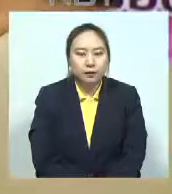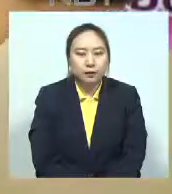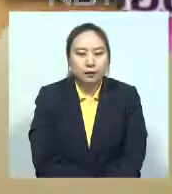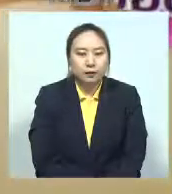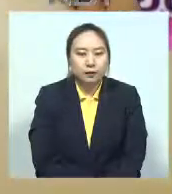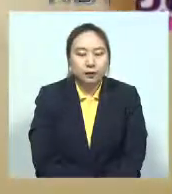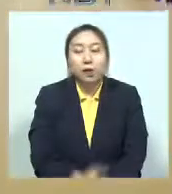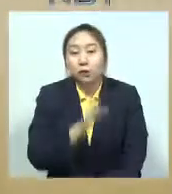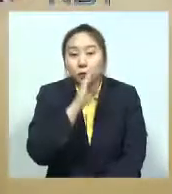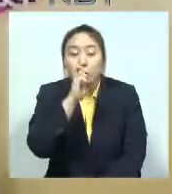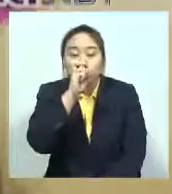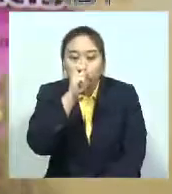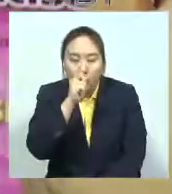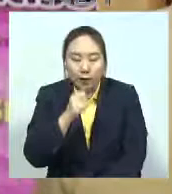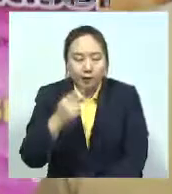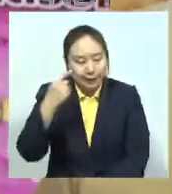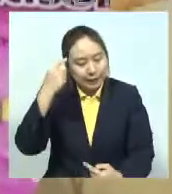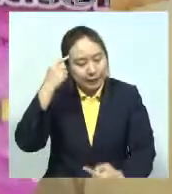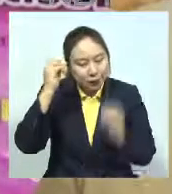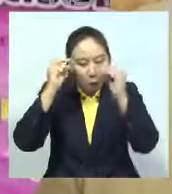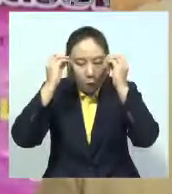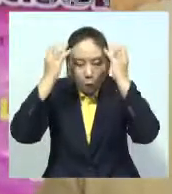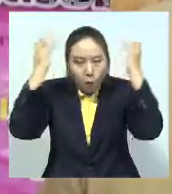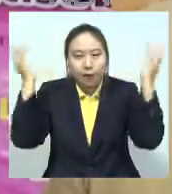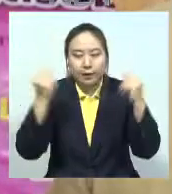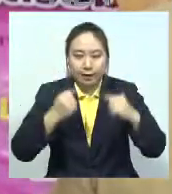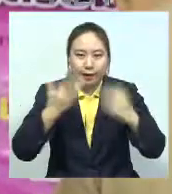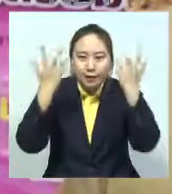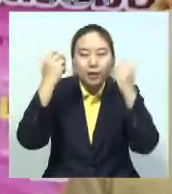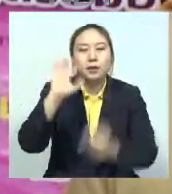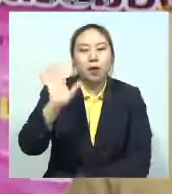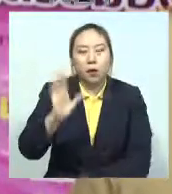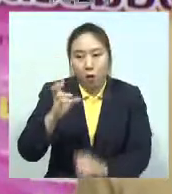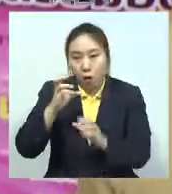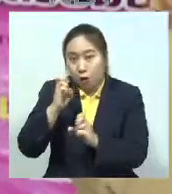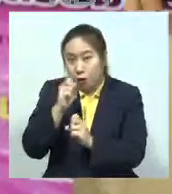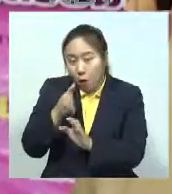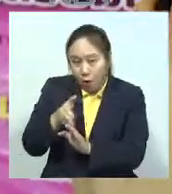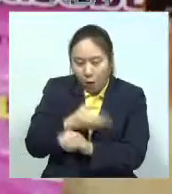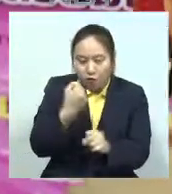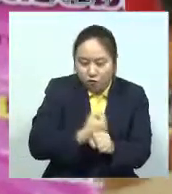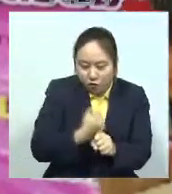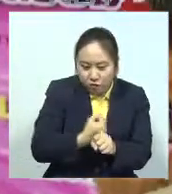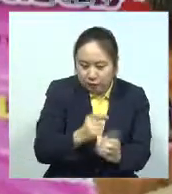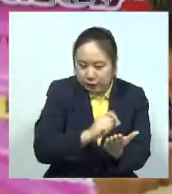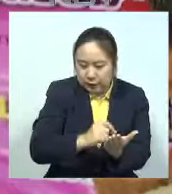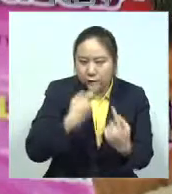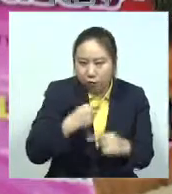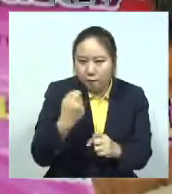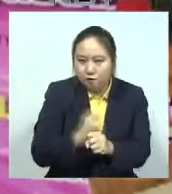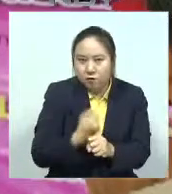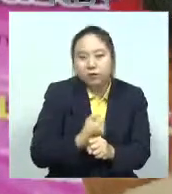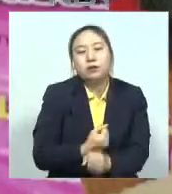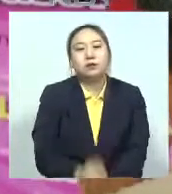ก็เวลาสอบก็ต้องทําใจให้สบายๆไม่ต้องเครียดครับส่วนก่อนจะสอบเราก็ต้องพยายามทําฝึกทําโจทย์หลากหลายแนวครับ